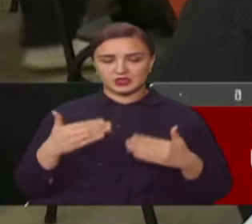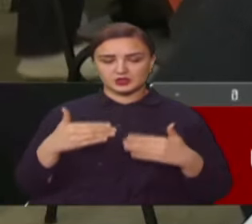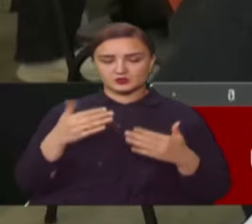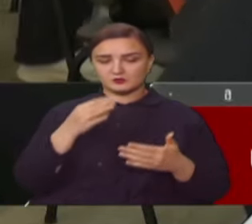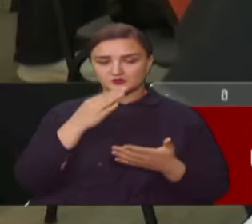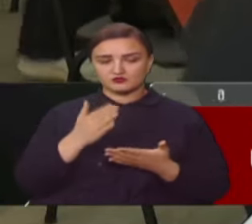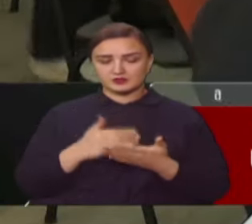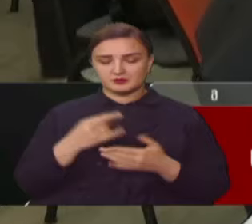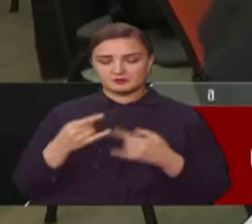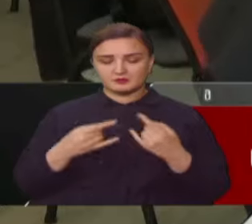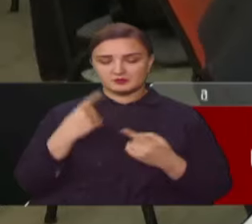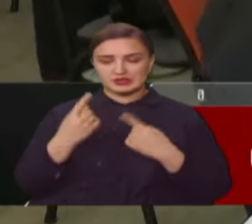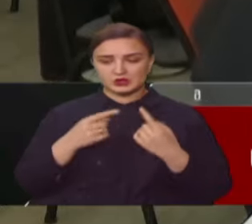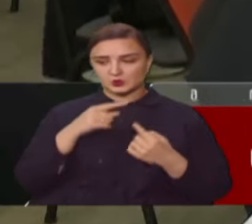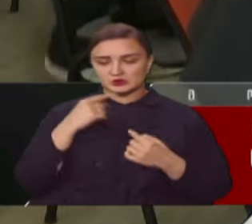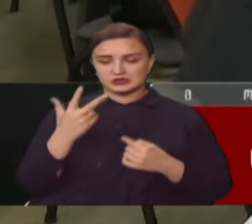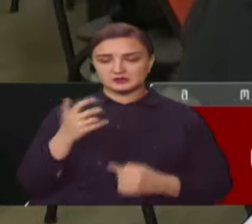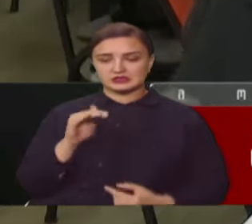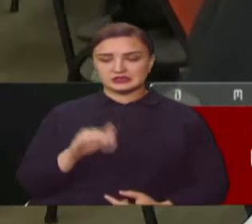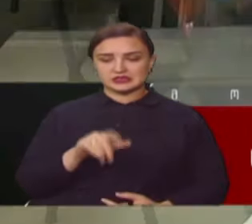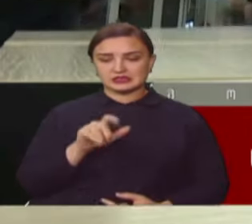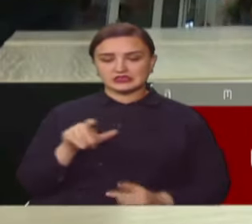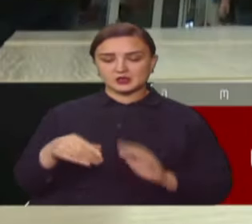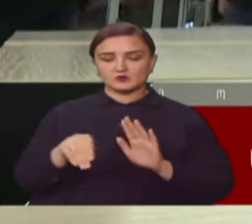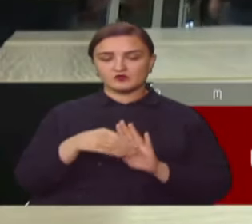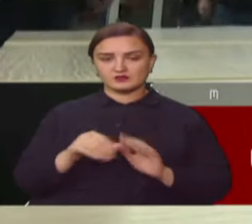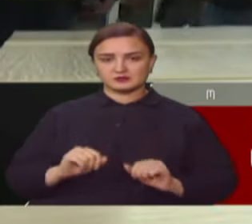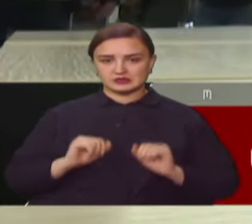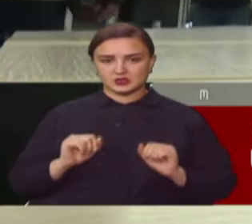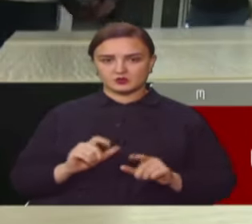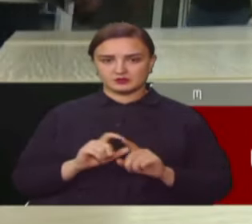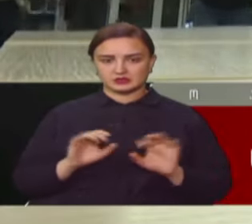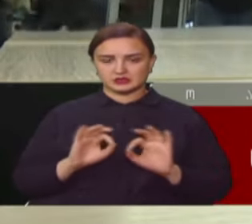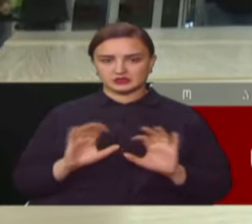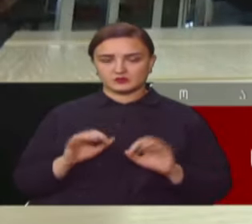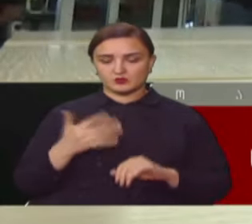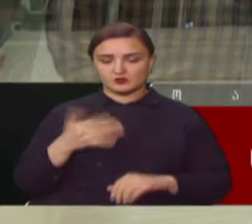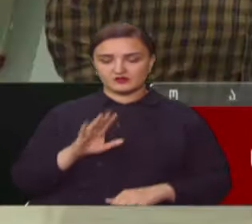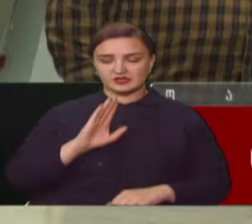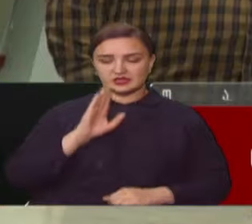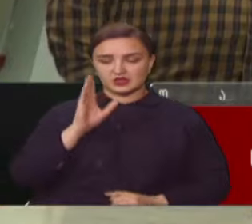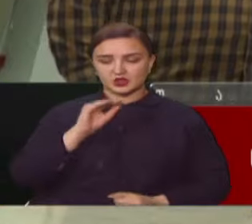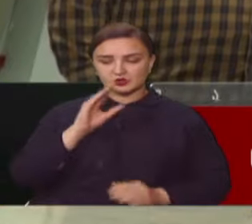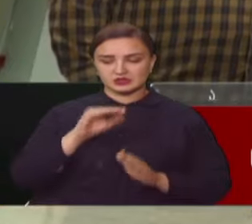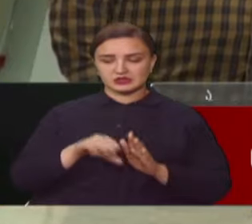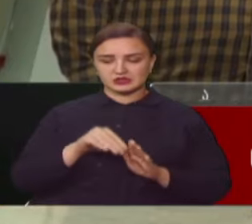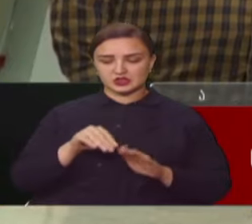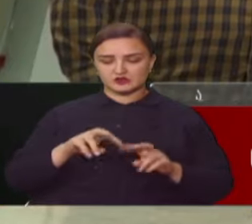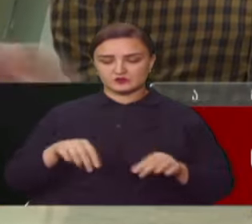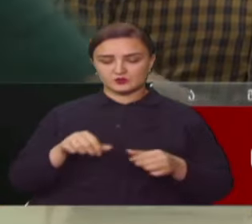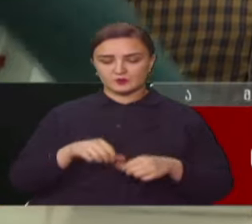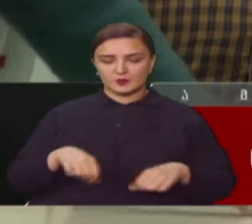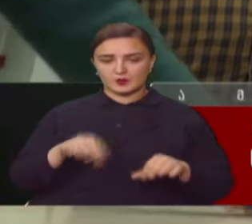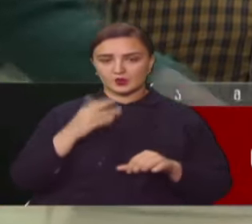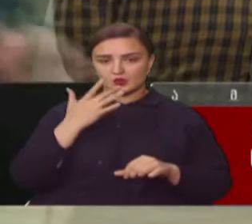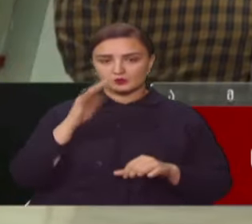mediastan rusetis mier, samasia tasia mamurcheulis moskidvis mctelo bazeila paraka. Ugo dilit, rodesat sarcheuno komisiam, utsho cu